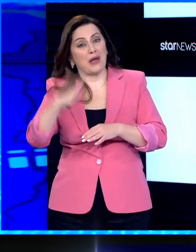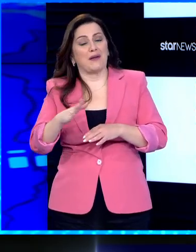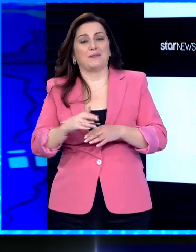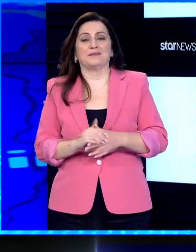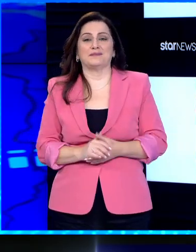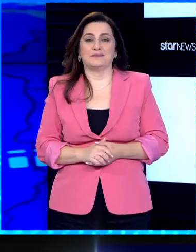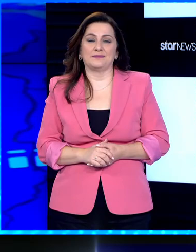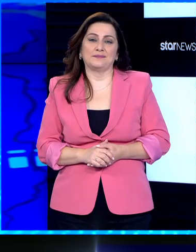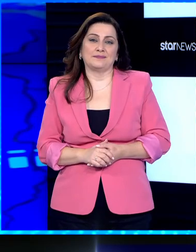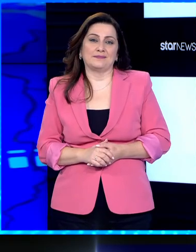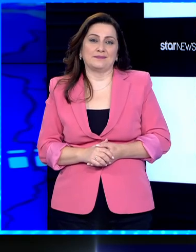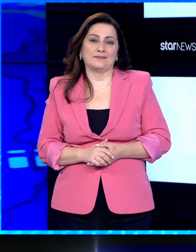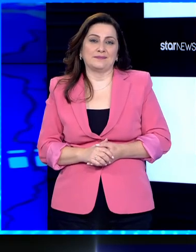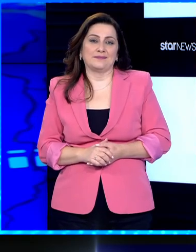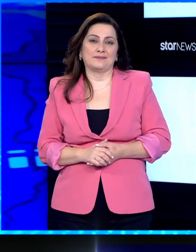Πολιτειών.